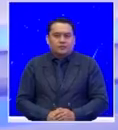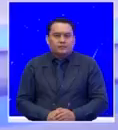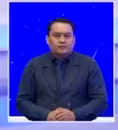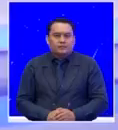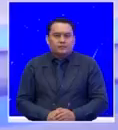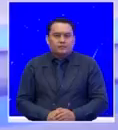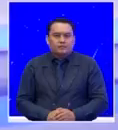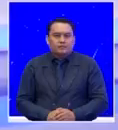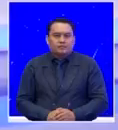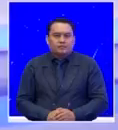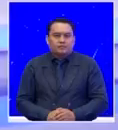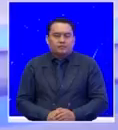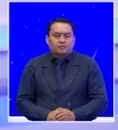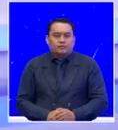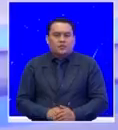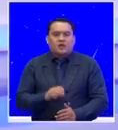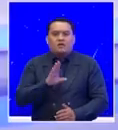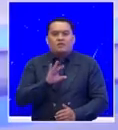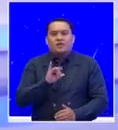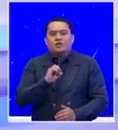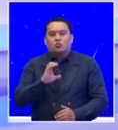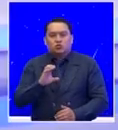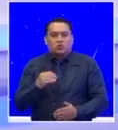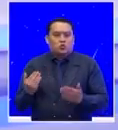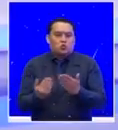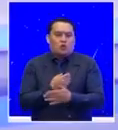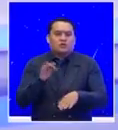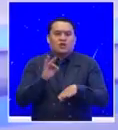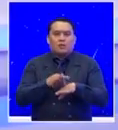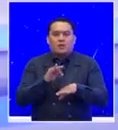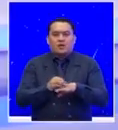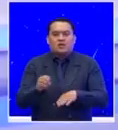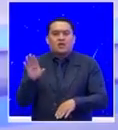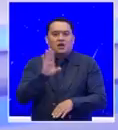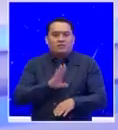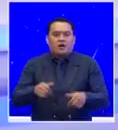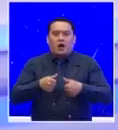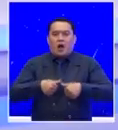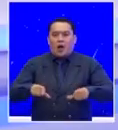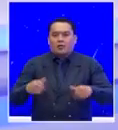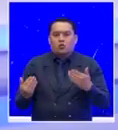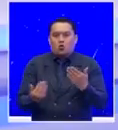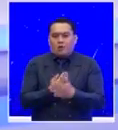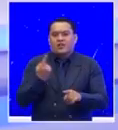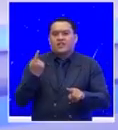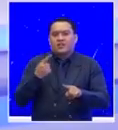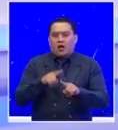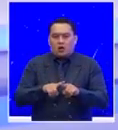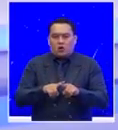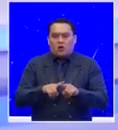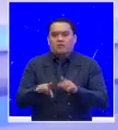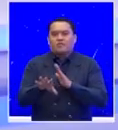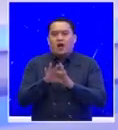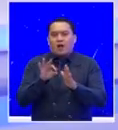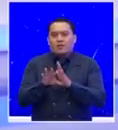Для борьбы с коронавирусом и предотвращения новых эпидемий Еврокомиссия предлагает применять современные технологии. Так,